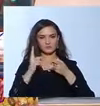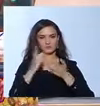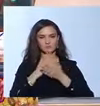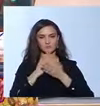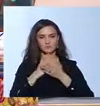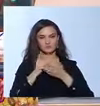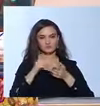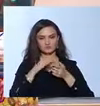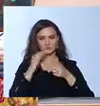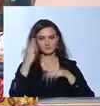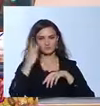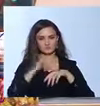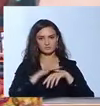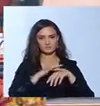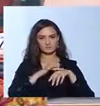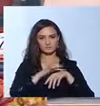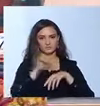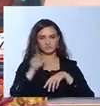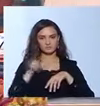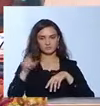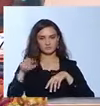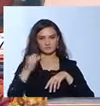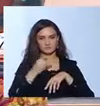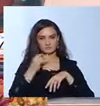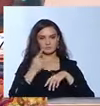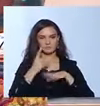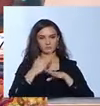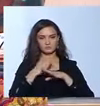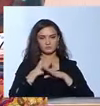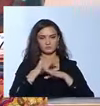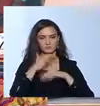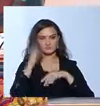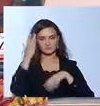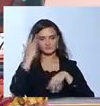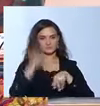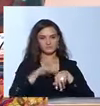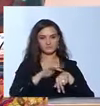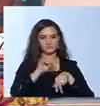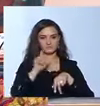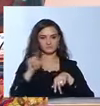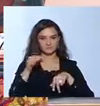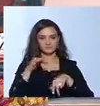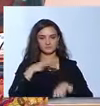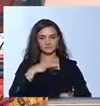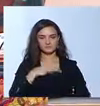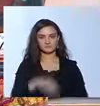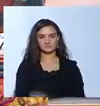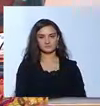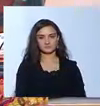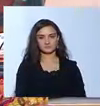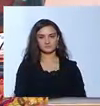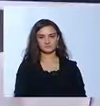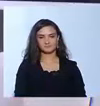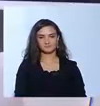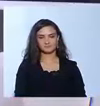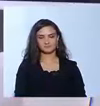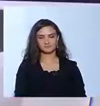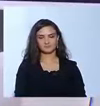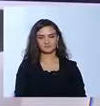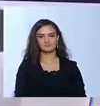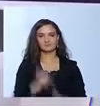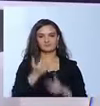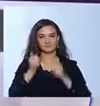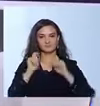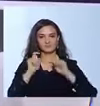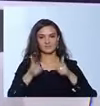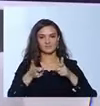არის ამდენი მელოტი ადამიანი? ბატონო ალექსი, რატომ არის ამდენი მელოტი ადამიანი, გვიპასუხეთ. რა თქმა უნდა,